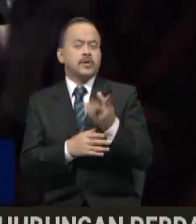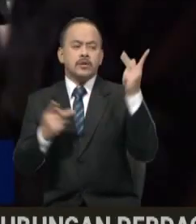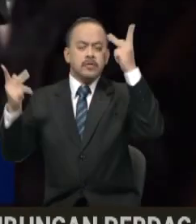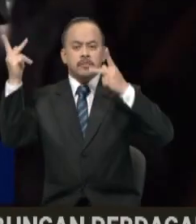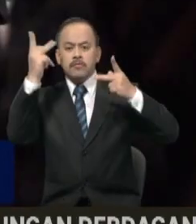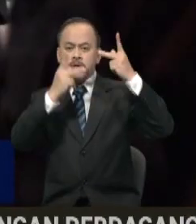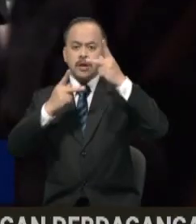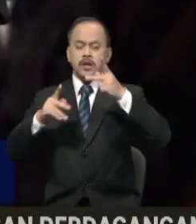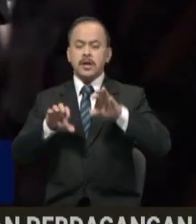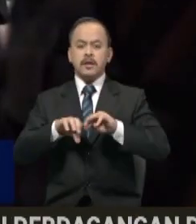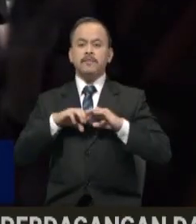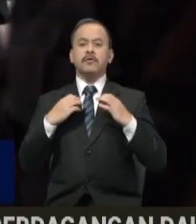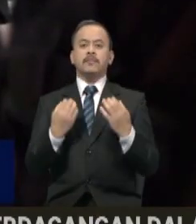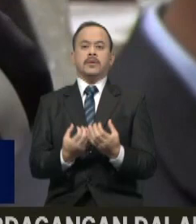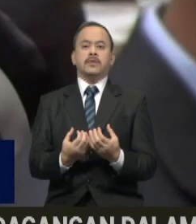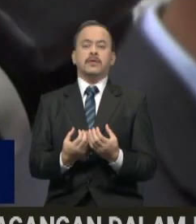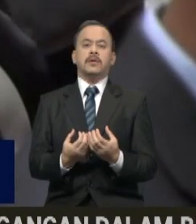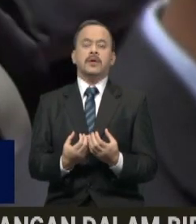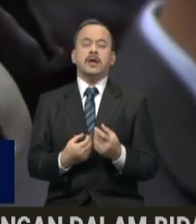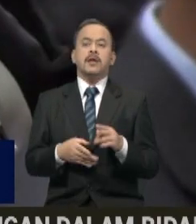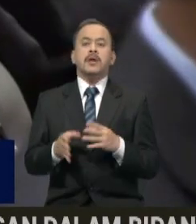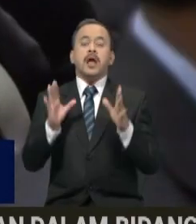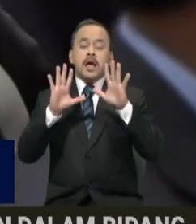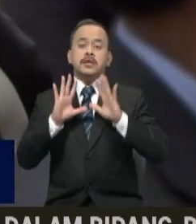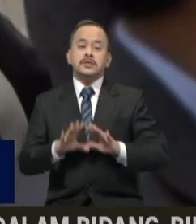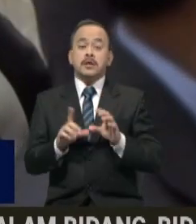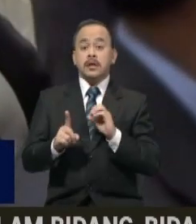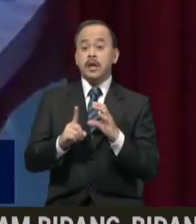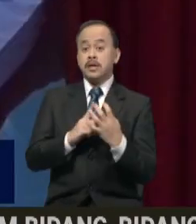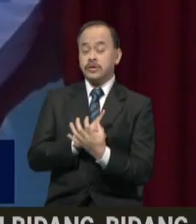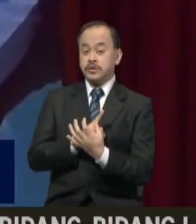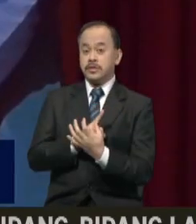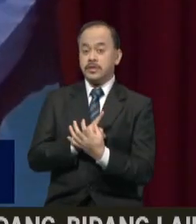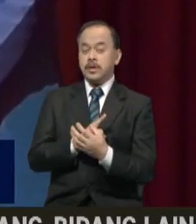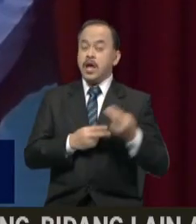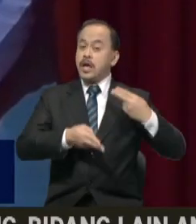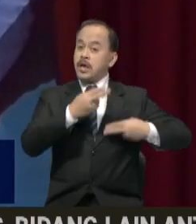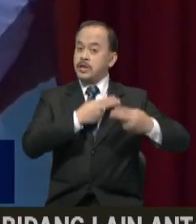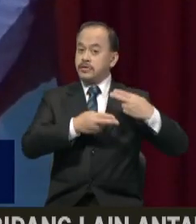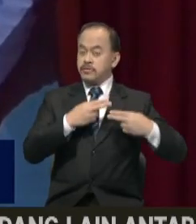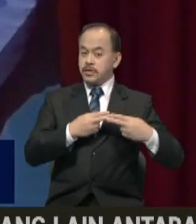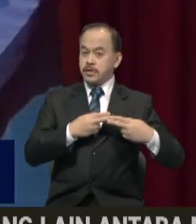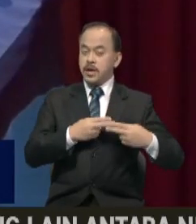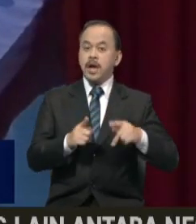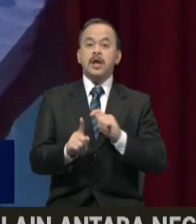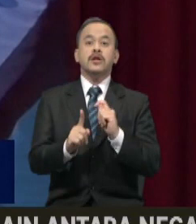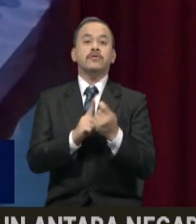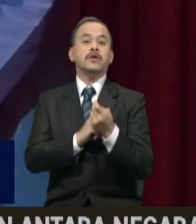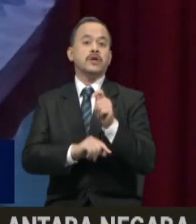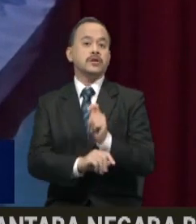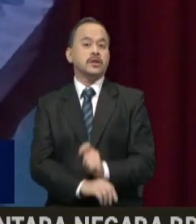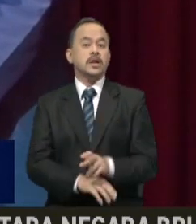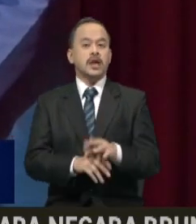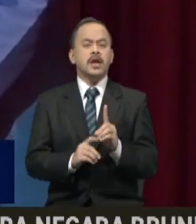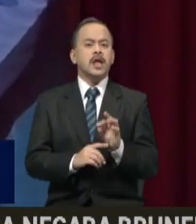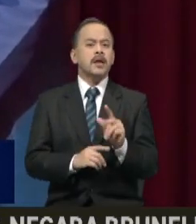economy. It draws upon the rich ASEAN's cultures, histories, traditions, and the